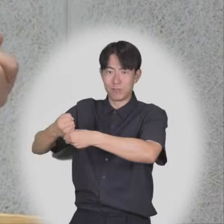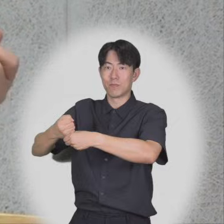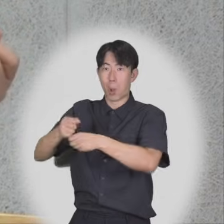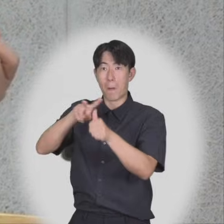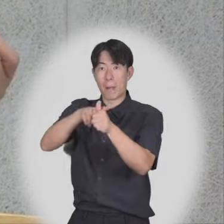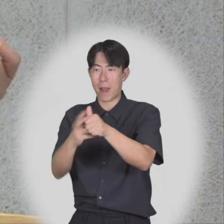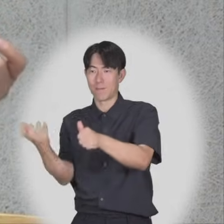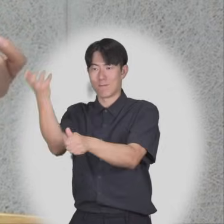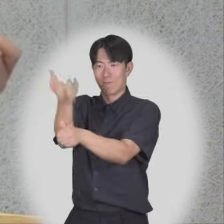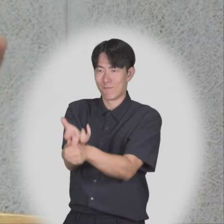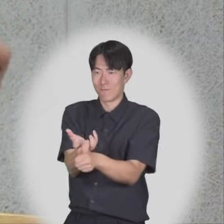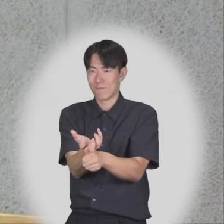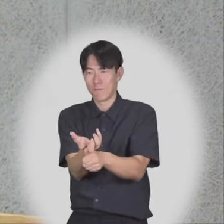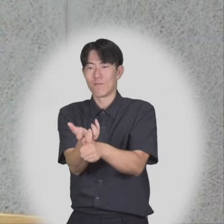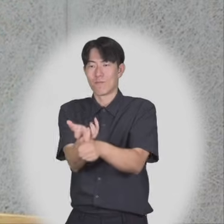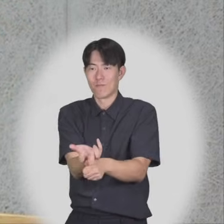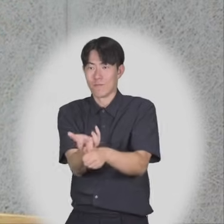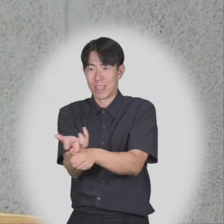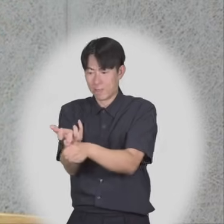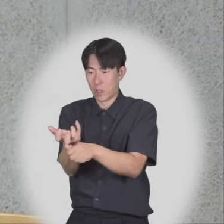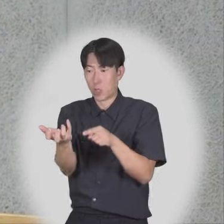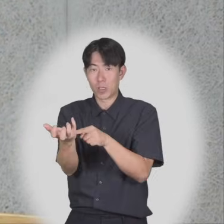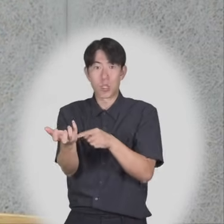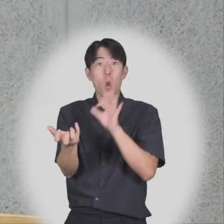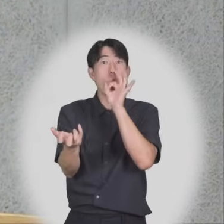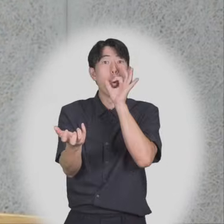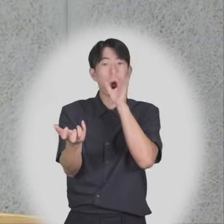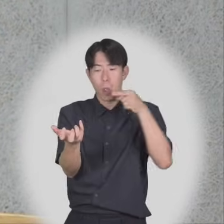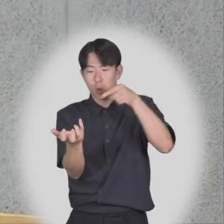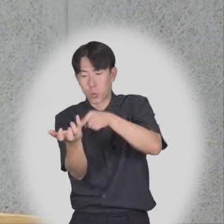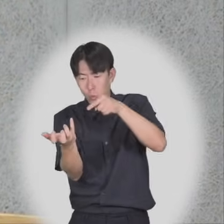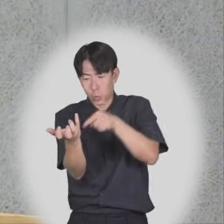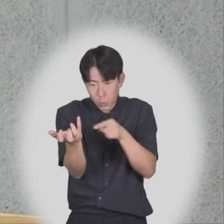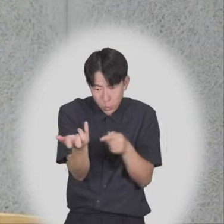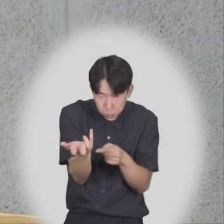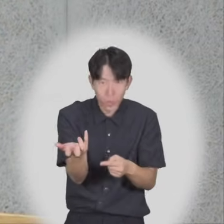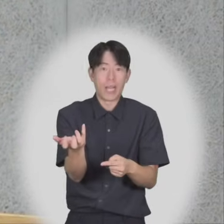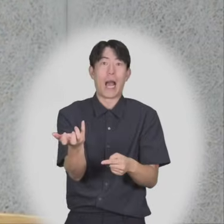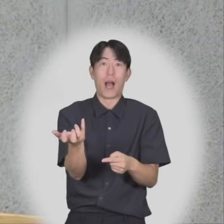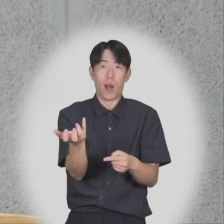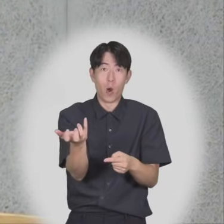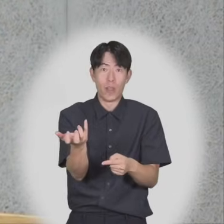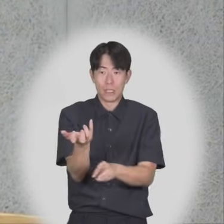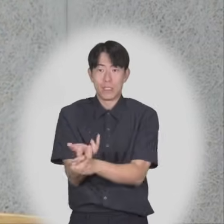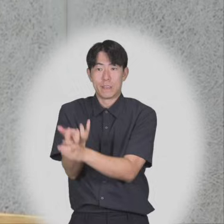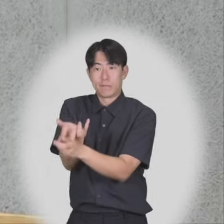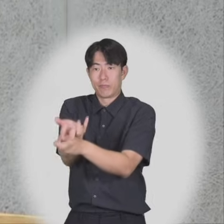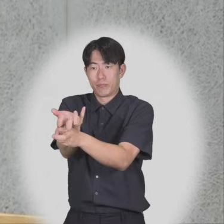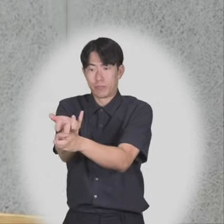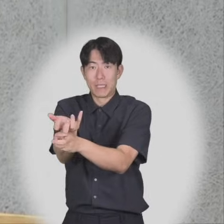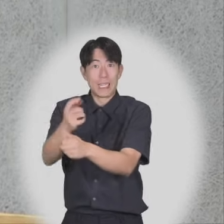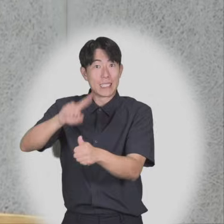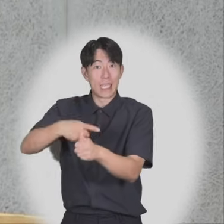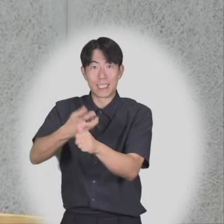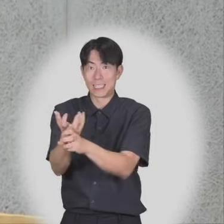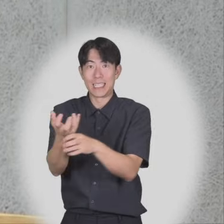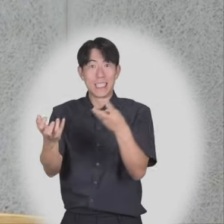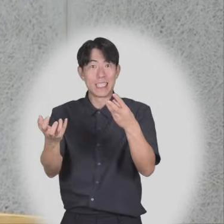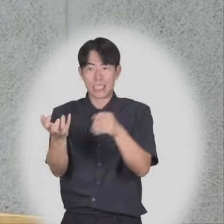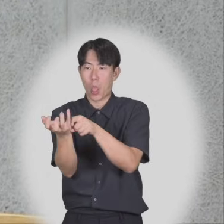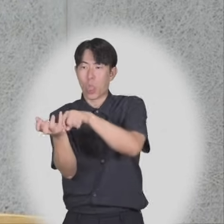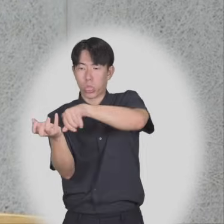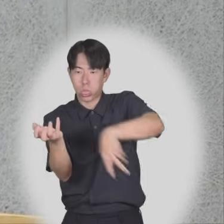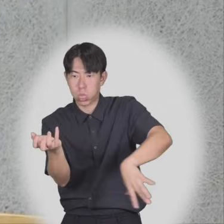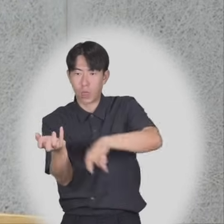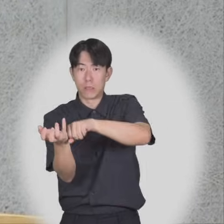얹어요. 그리고 이제 자루에다가 구멍을 몇 개, 조그만 구멍을 뚫어놔요. 그러면 이제 그 뚫린 구멍으로 씨앗이